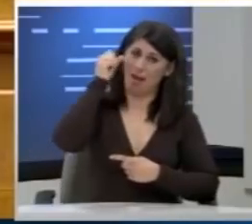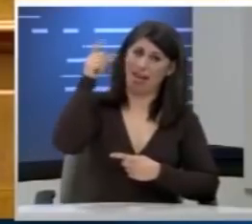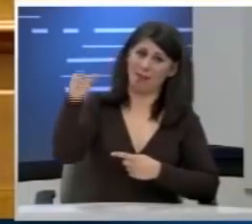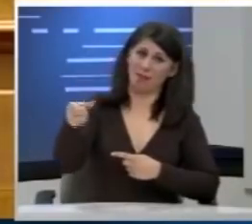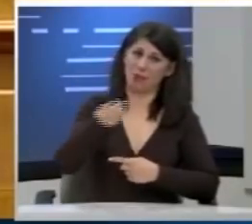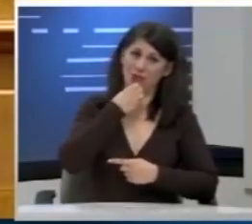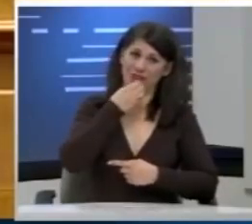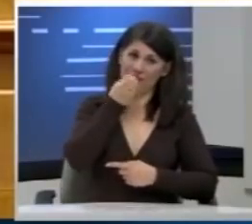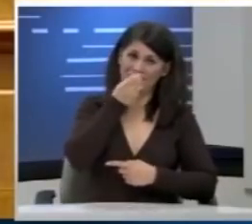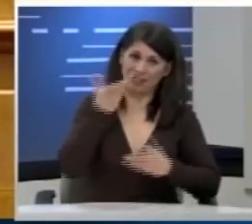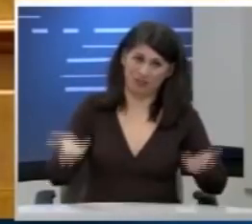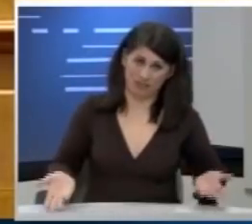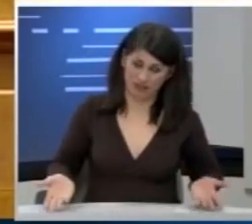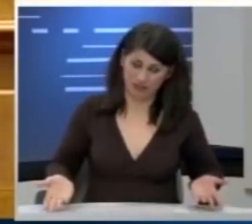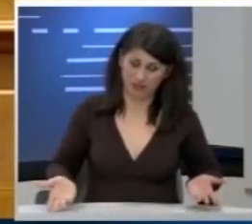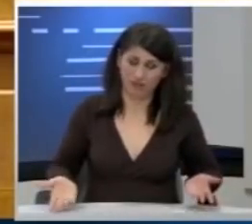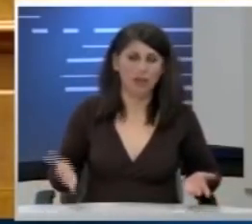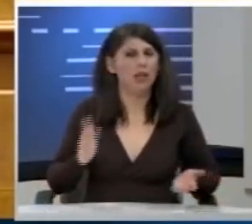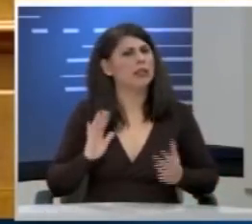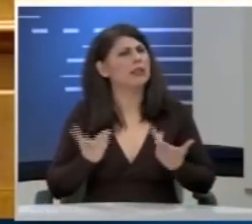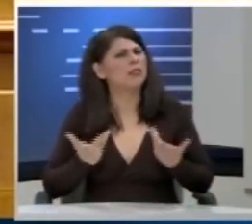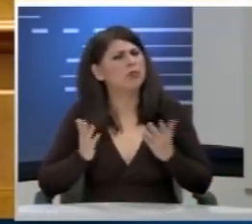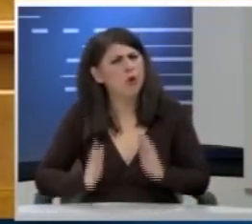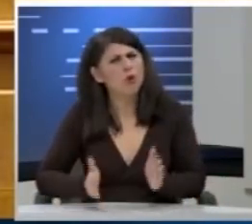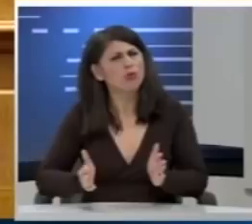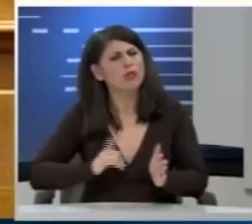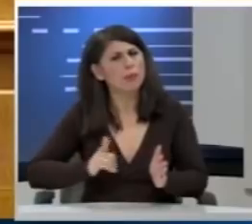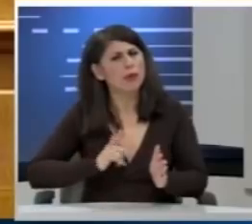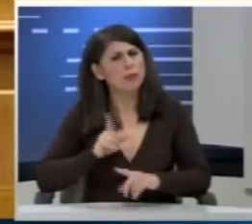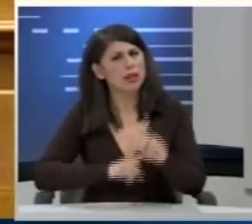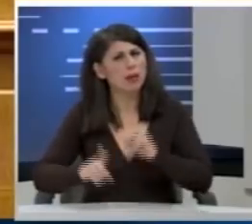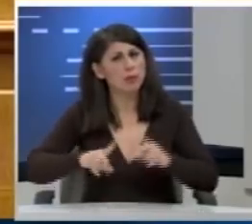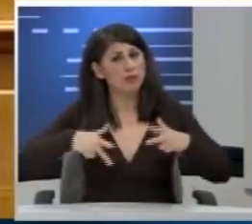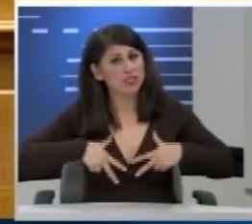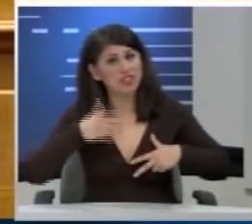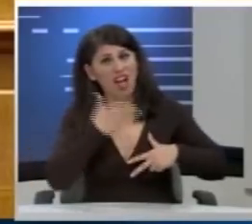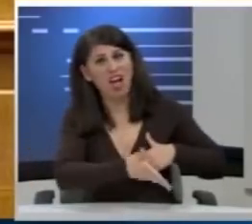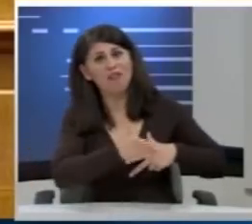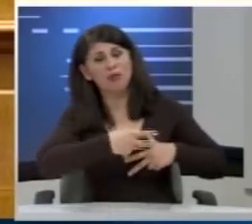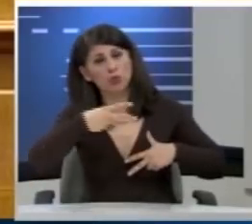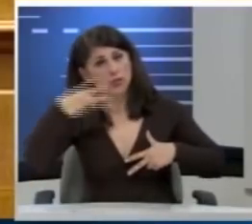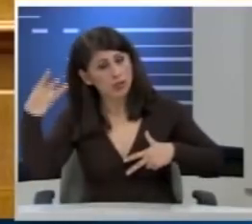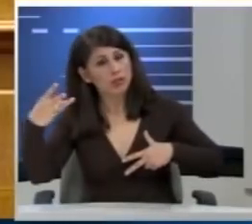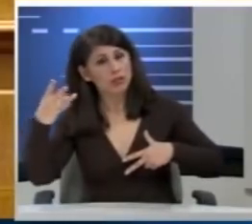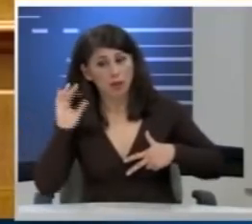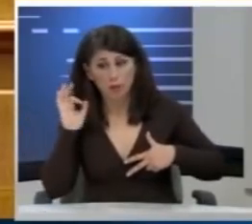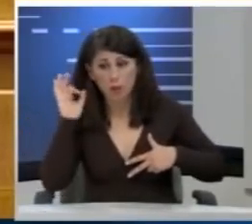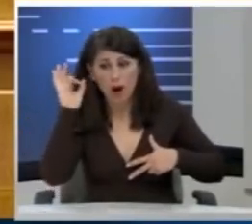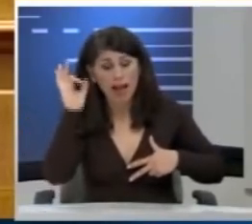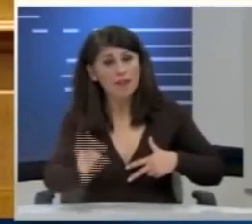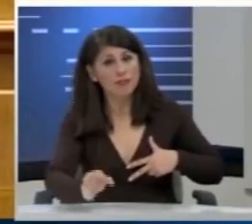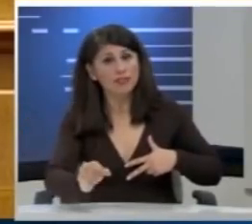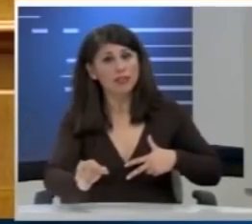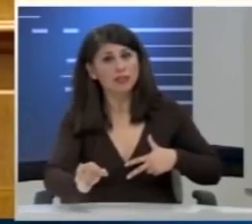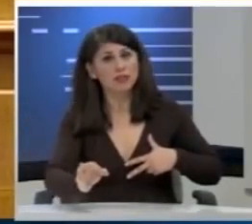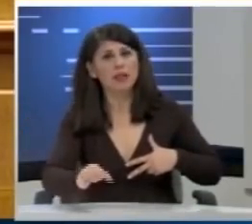Τι μπορούσε όμως, τι μπορούσε να περιμένει κανείς από μια κυβέρνηση όπως αυτή του ΣΥΡΙΖΑ, που έφτασε στο